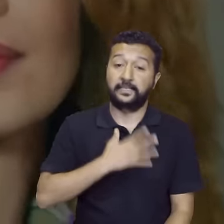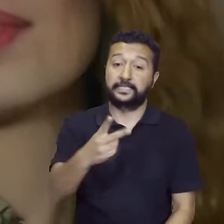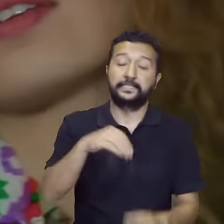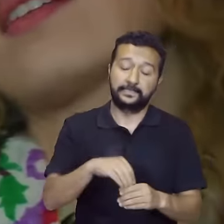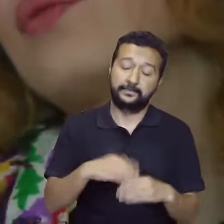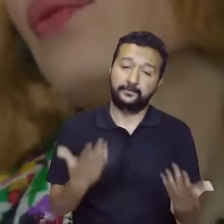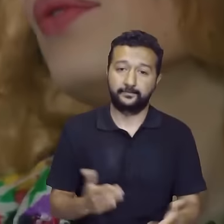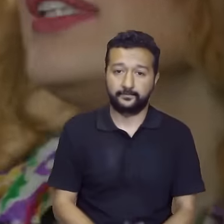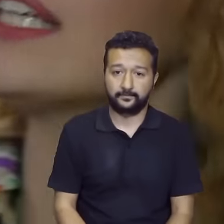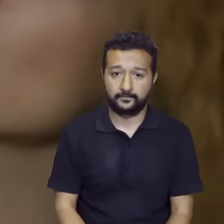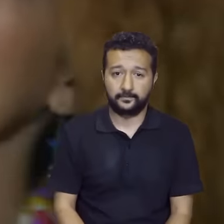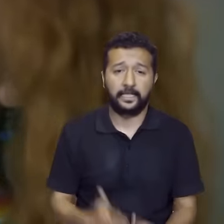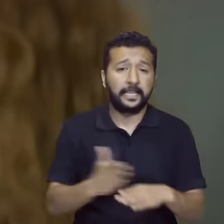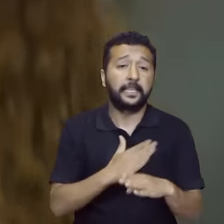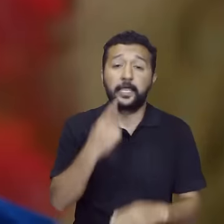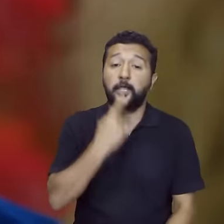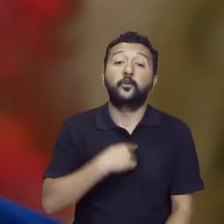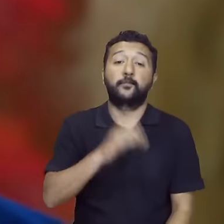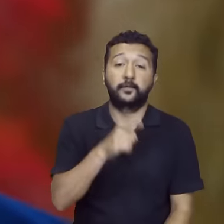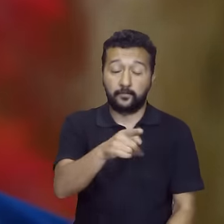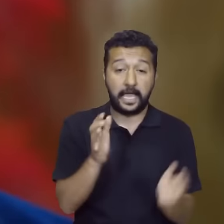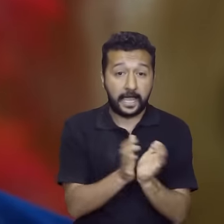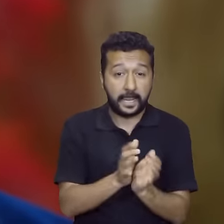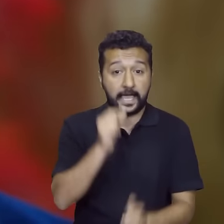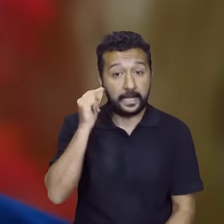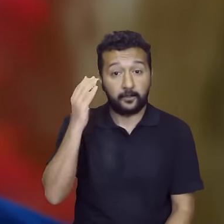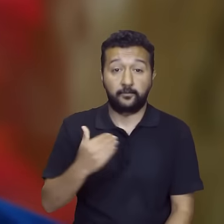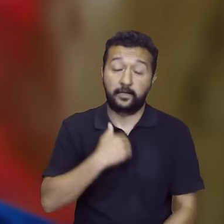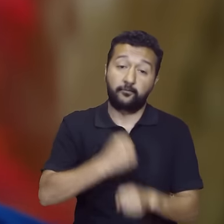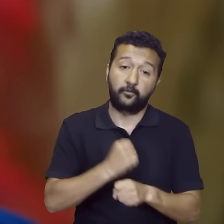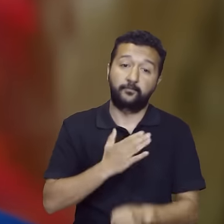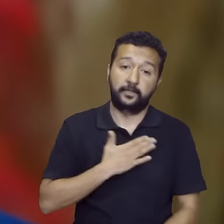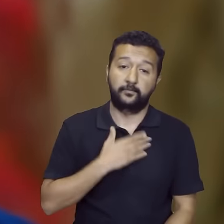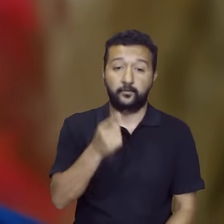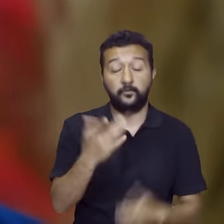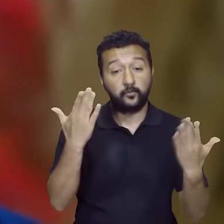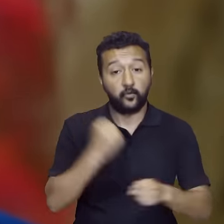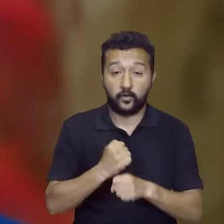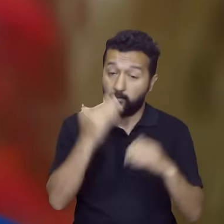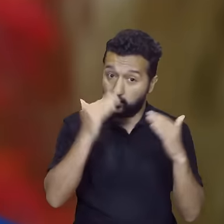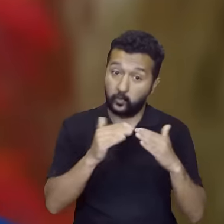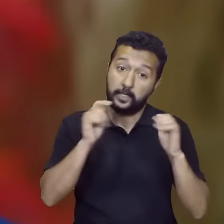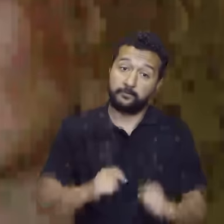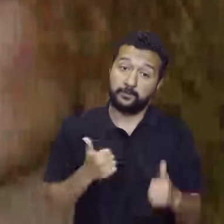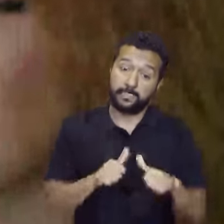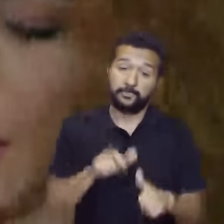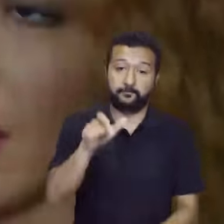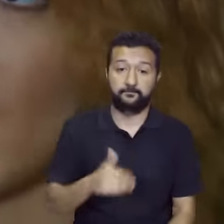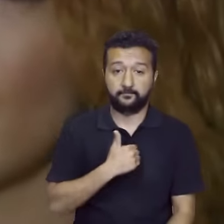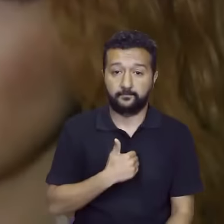içindir. Niye söylemedin? Bu ailenin erkeği olarak benim görevimdi. Umarım görevimi layığıyla yapmışımdır